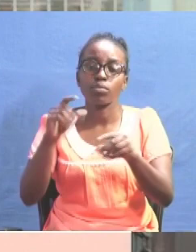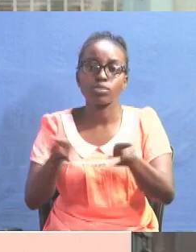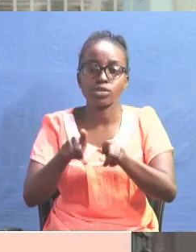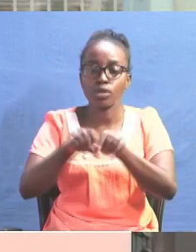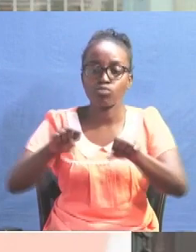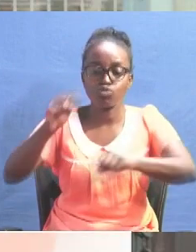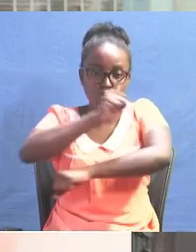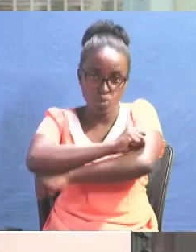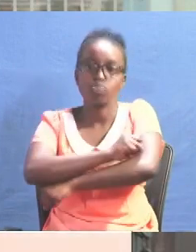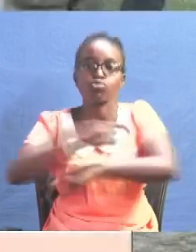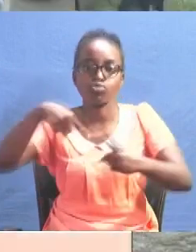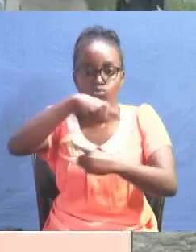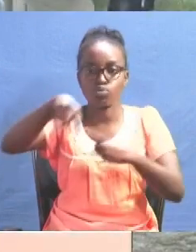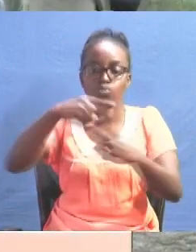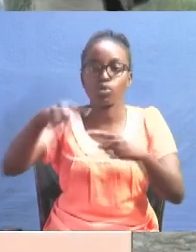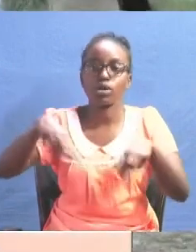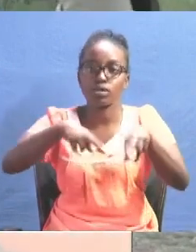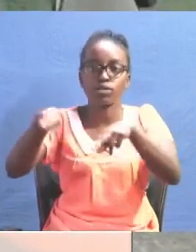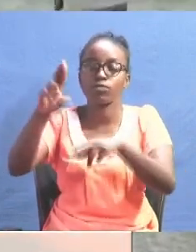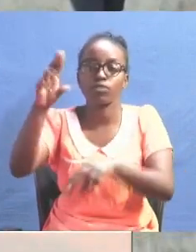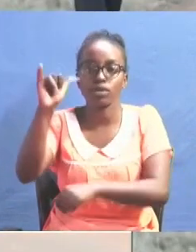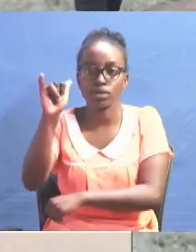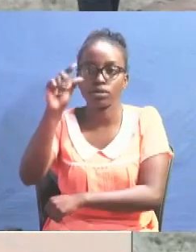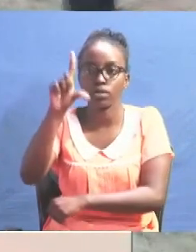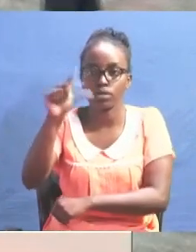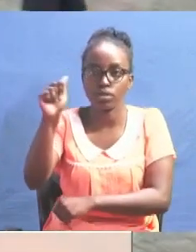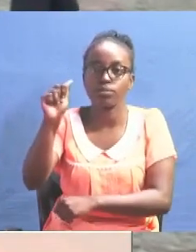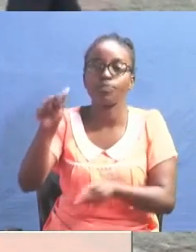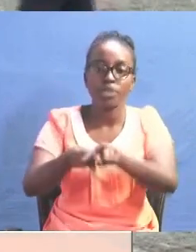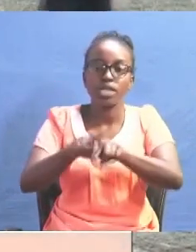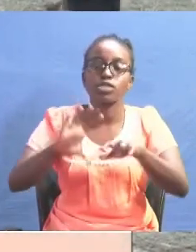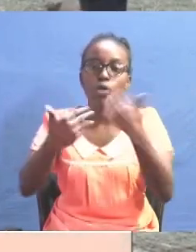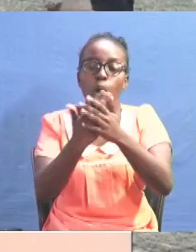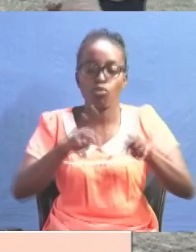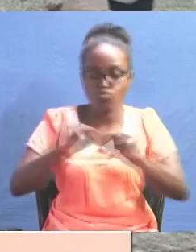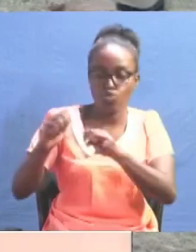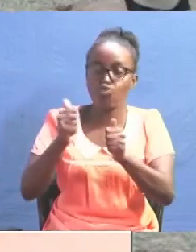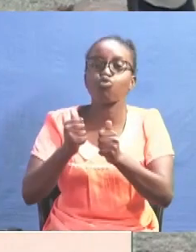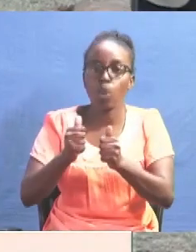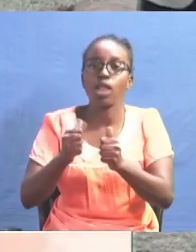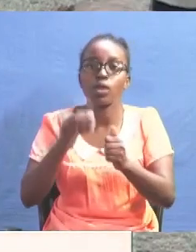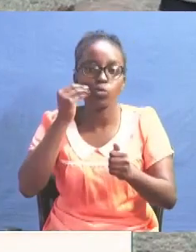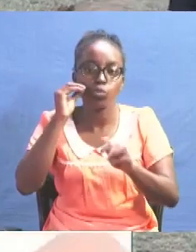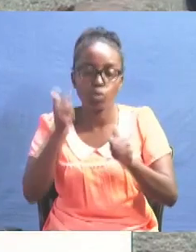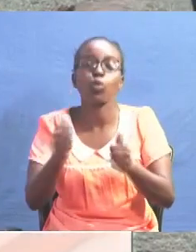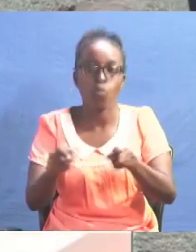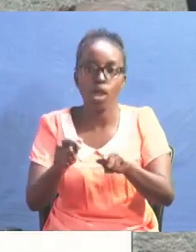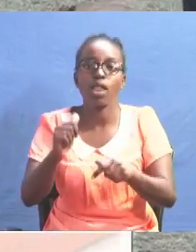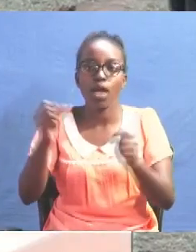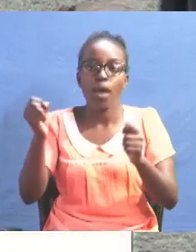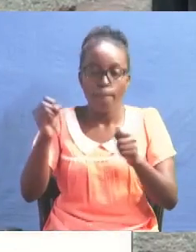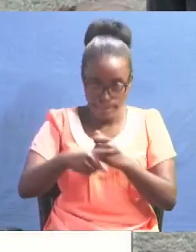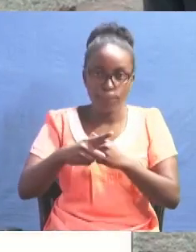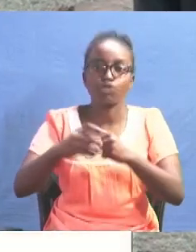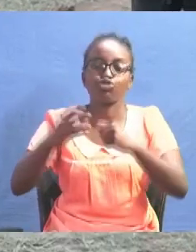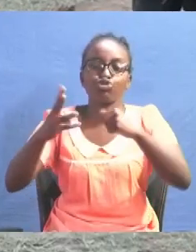and also around River Yala. Ngetich aliondoka nyumbani kwake katika eneo la Kurosoi Kusini tarehe 10 Agosti mwaka huu,